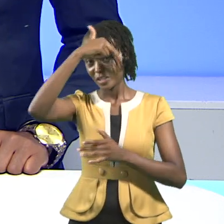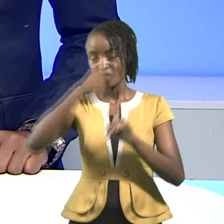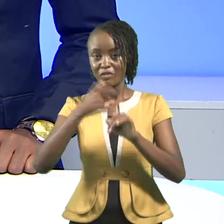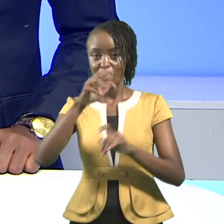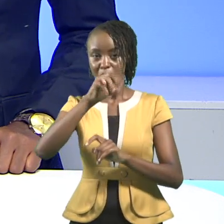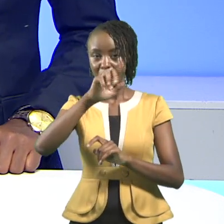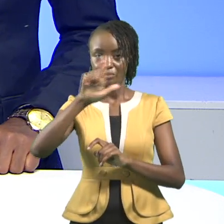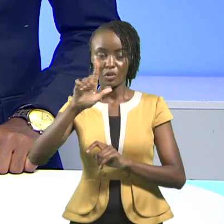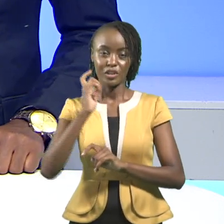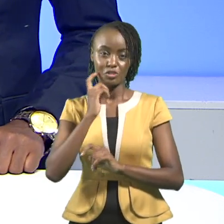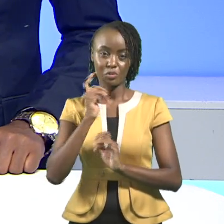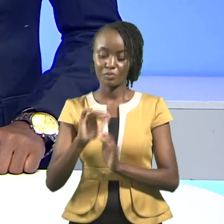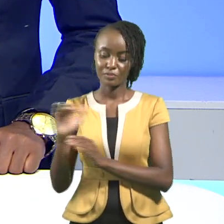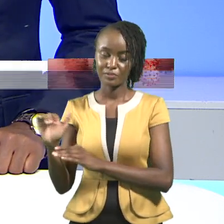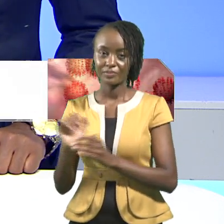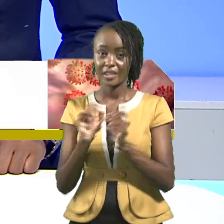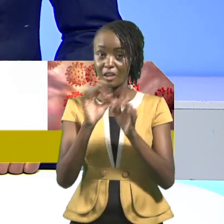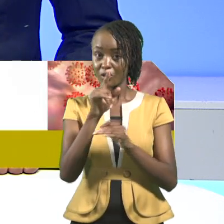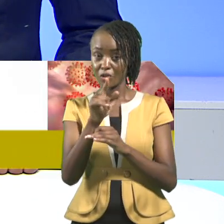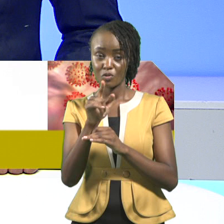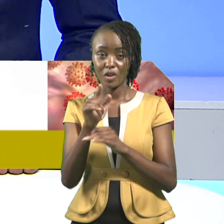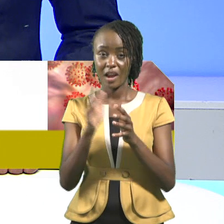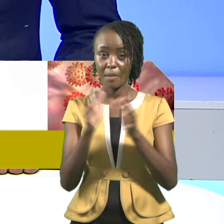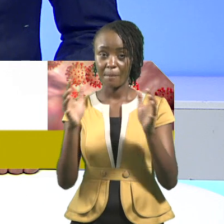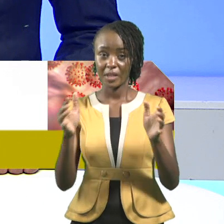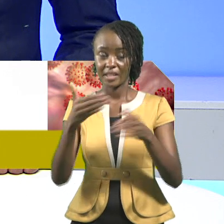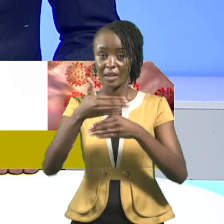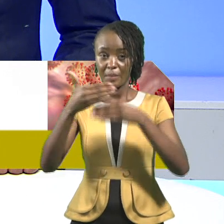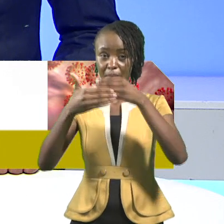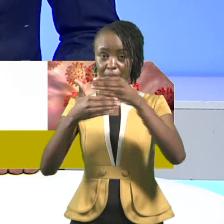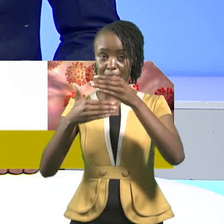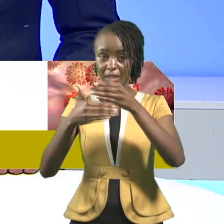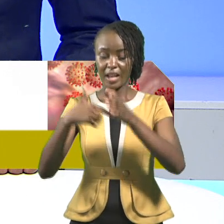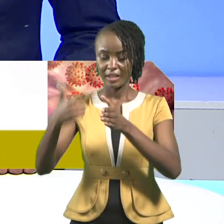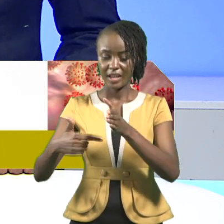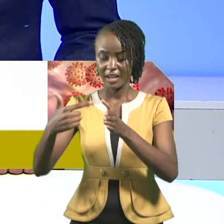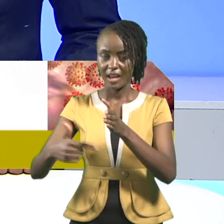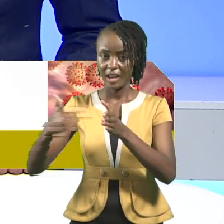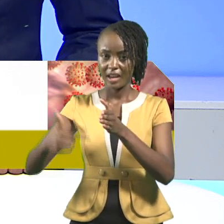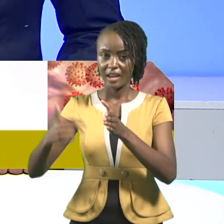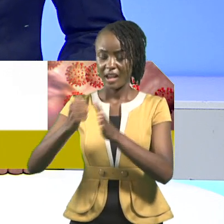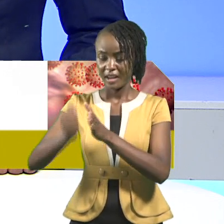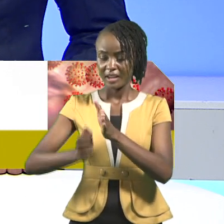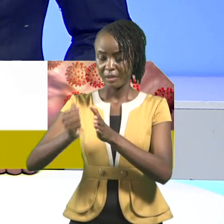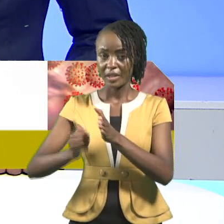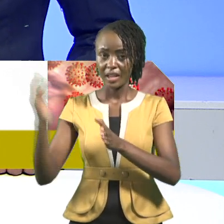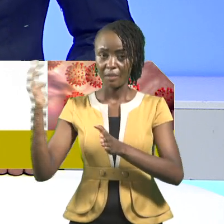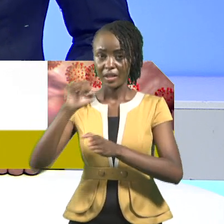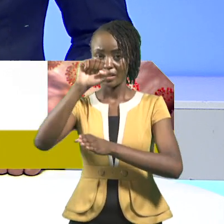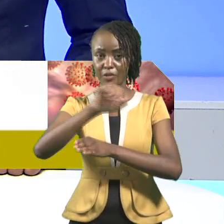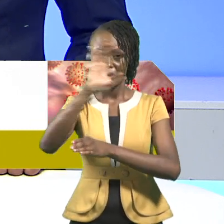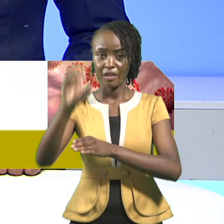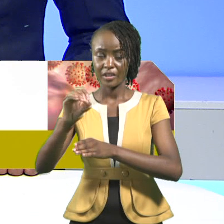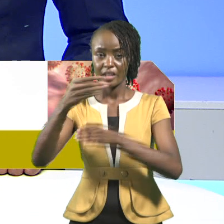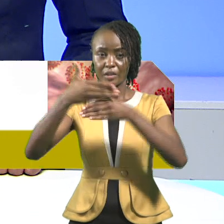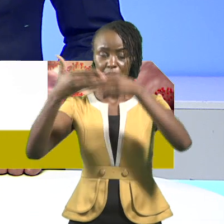Ukiwa umetajwa kampuni kubwa zaidi ya utengenezaji wa treni barani Afrika, kampuni ya Gibela iliyoko nchini Afrika Kusini inatengeneza treni mpya